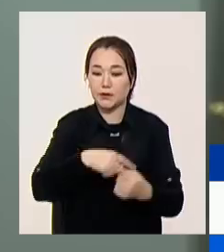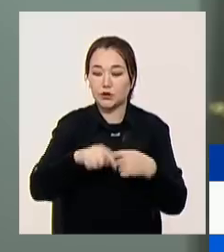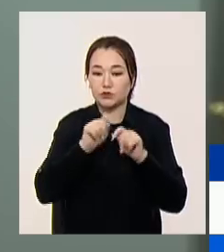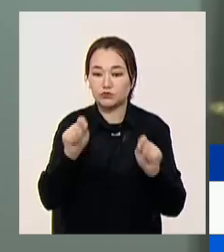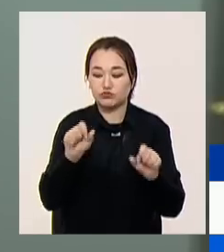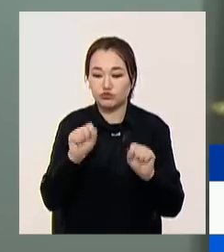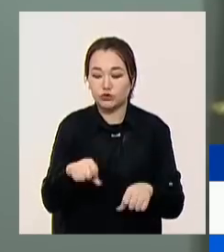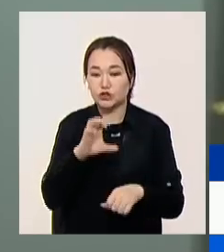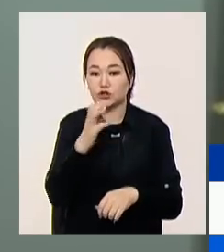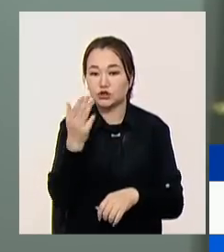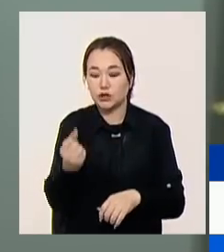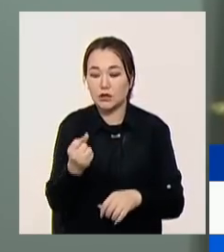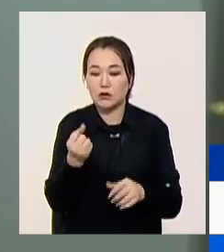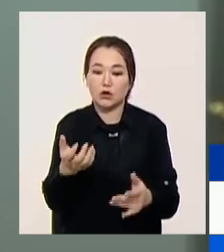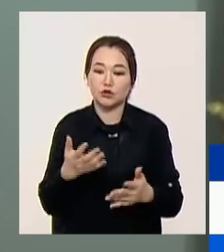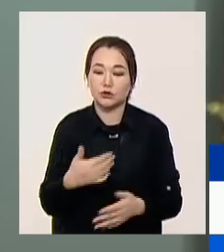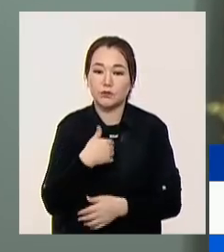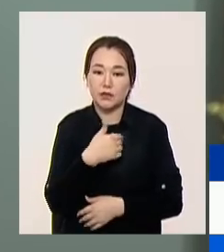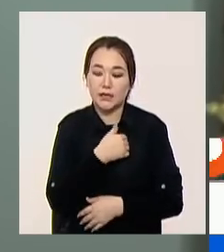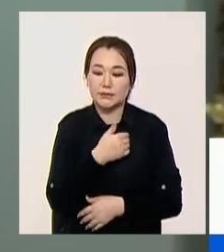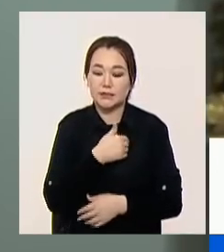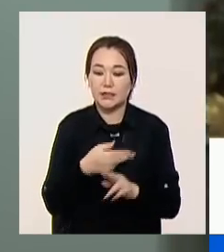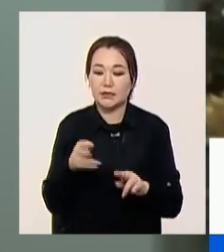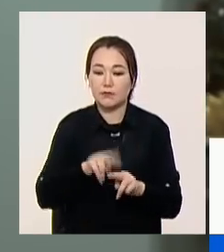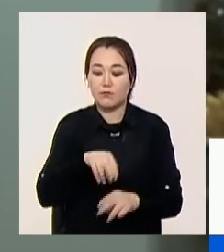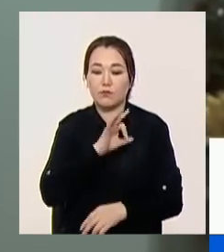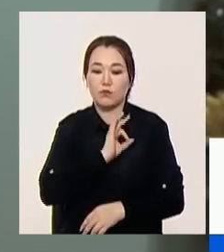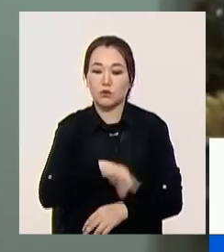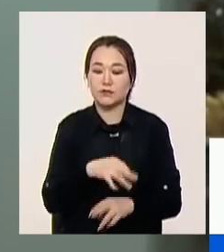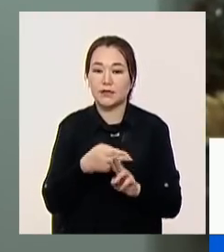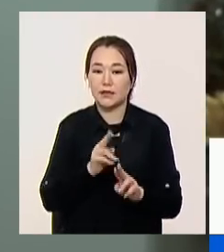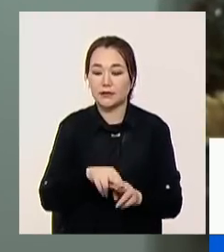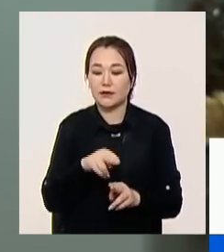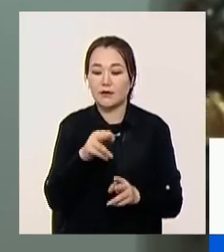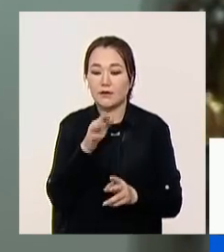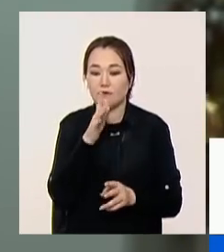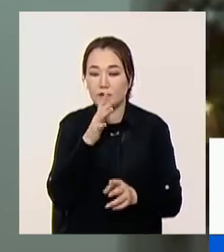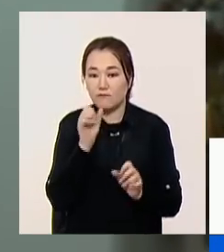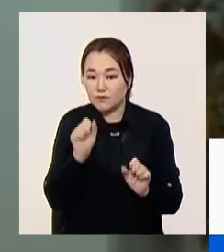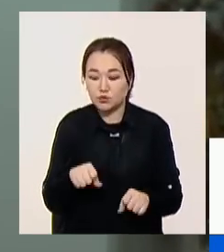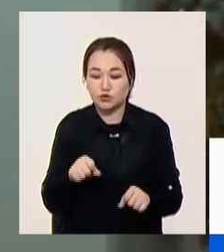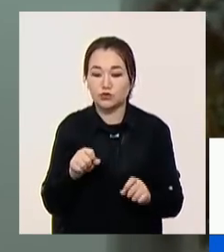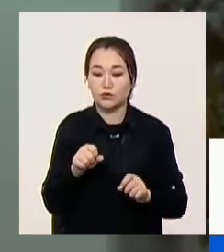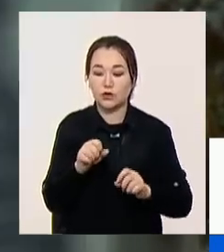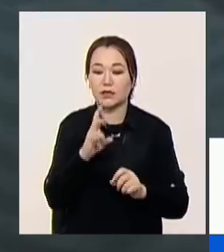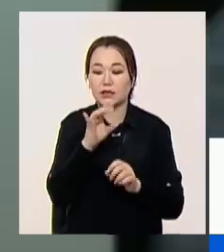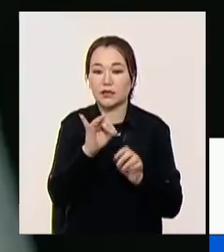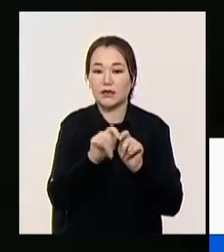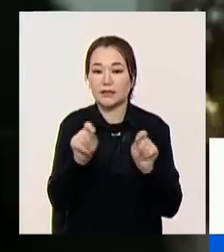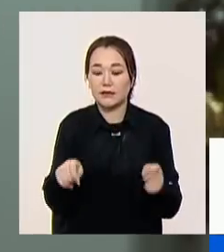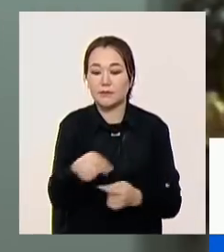США. И, конечно, мы хотели этого воспользоваться этим моментом. И открыли